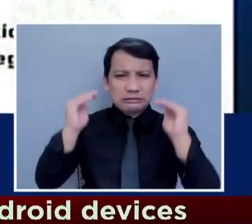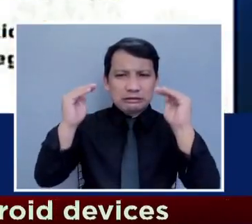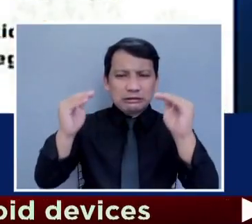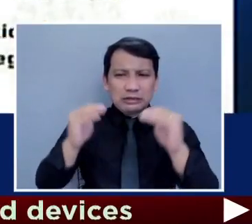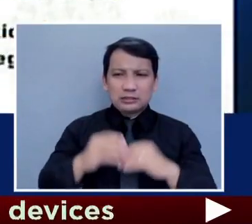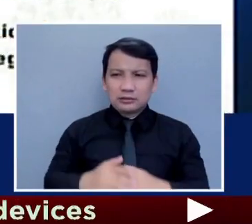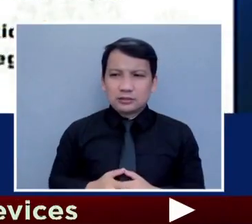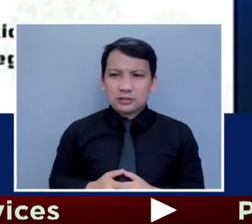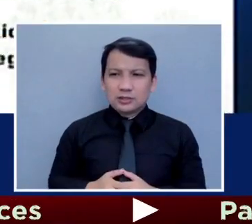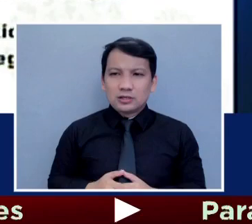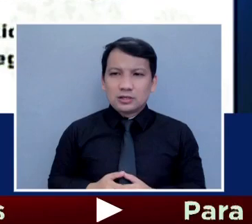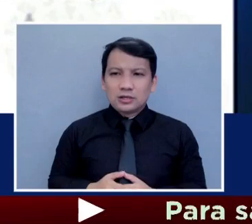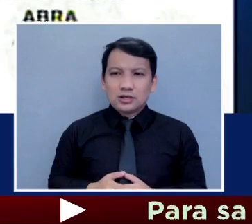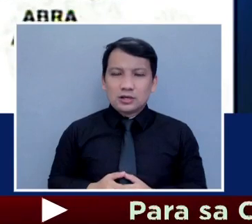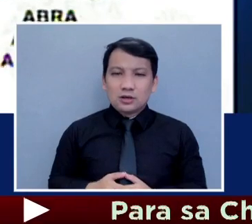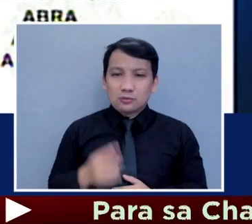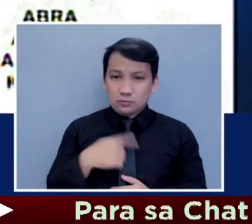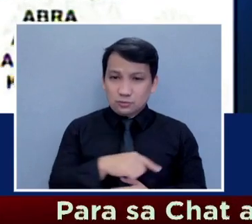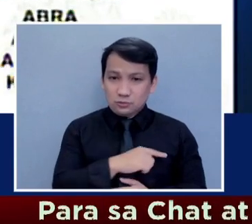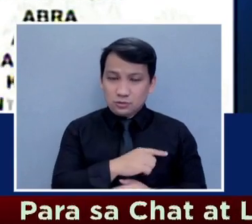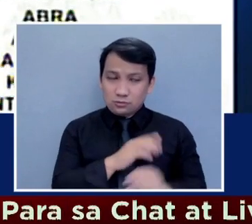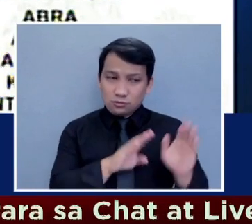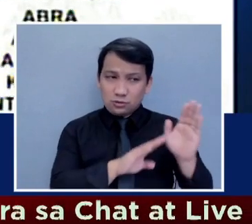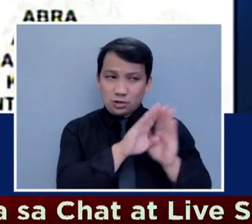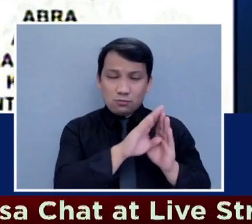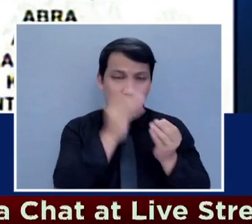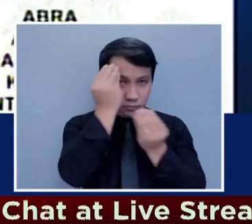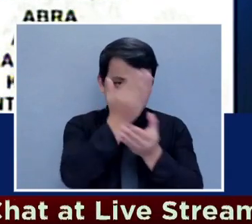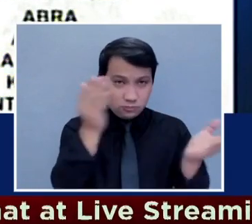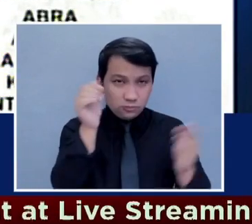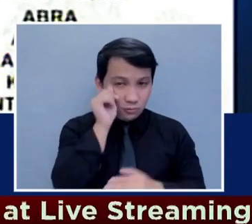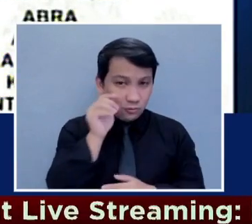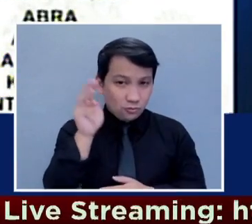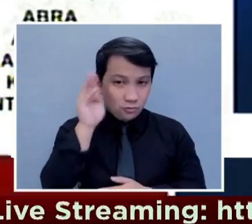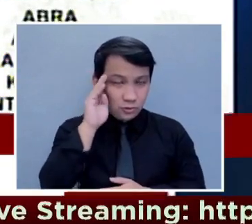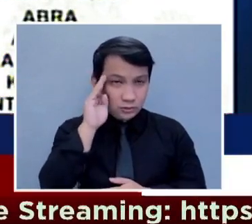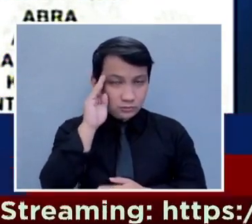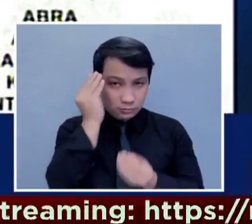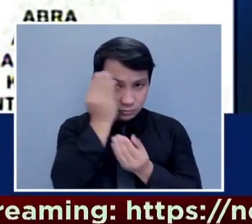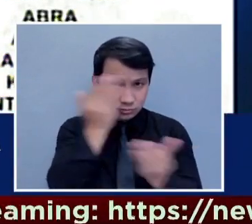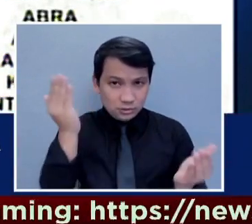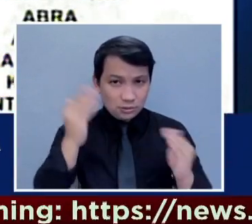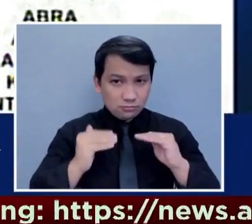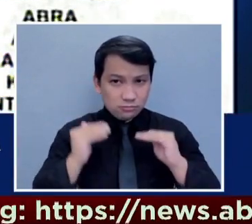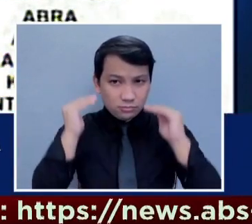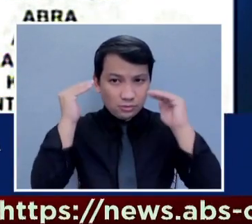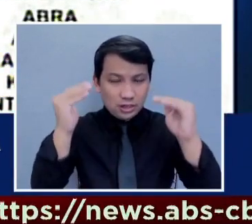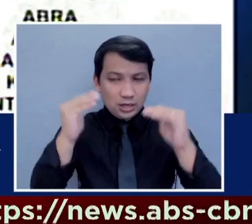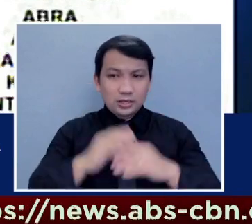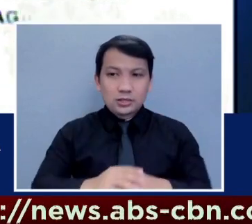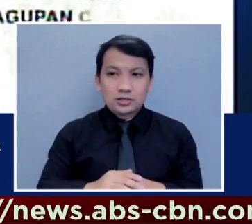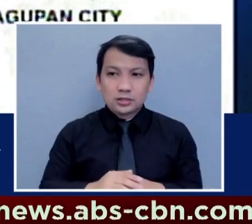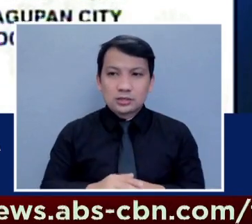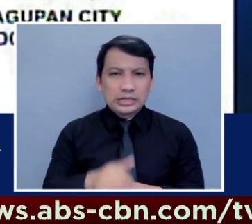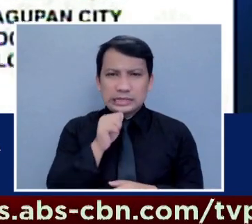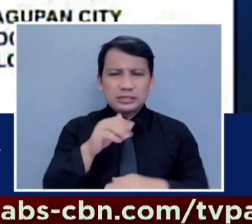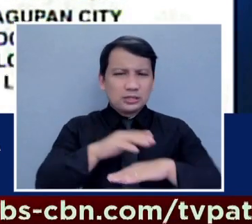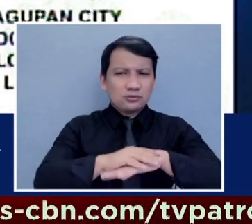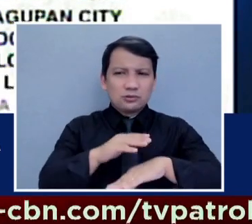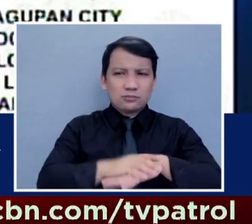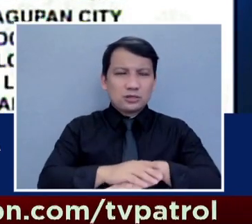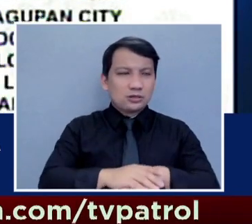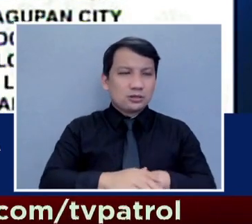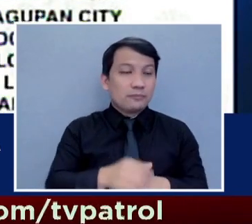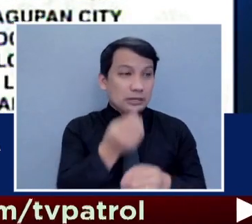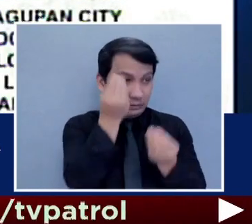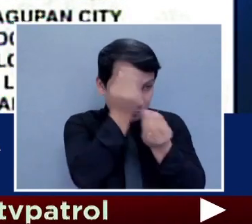gusto natin, USEC, is raising awareness na tumatas yung cases, not necessarily alert levels. Kasi if we raise